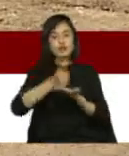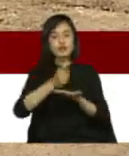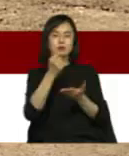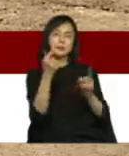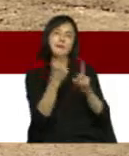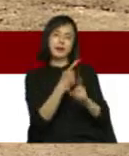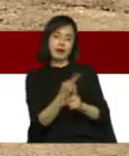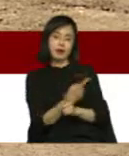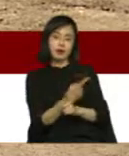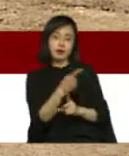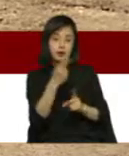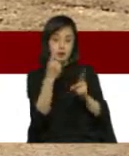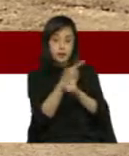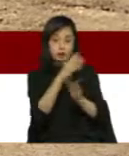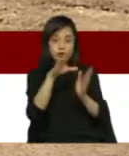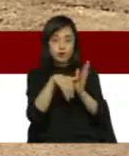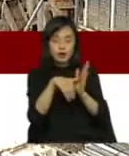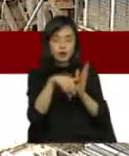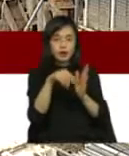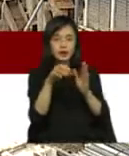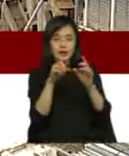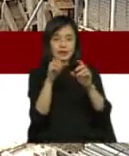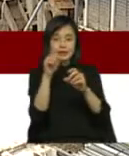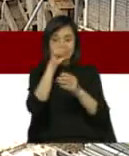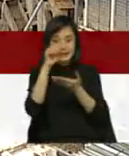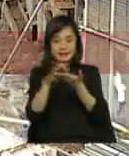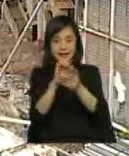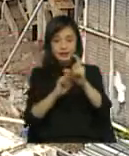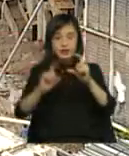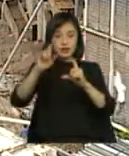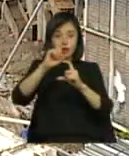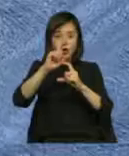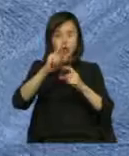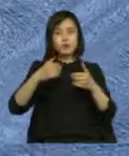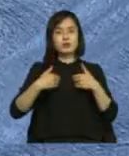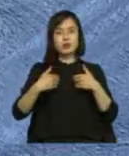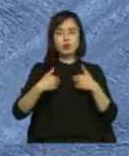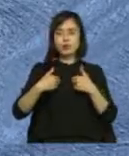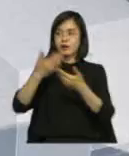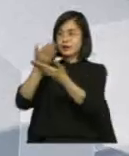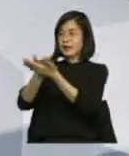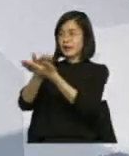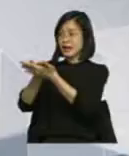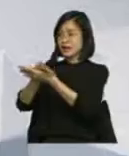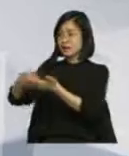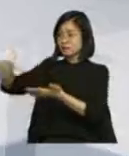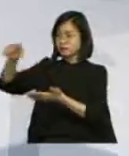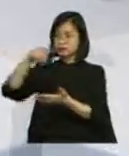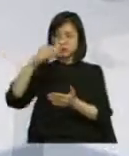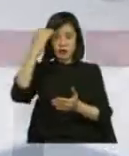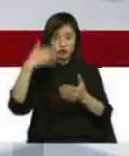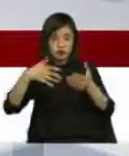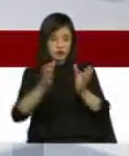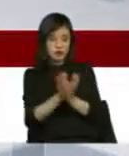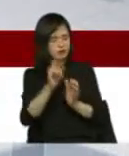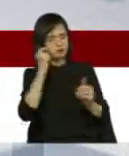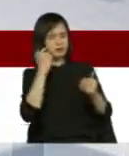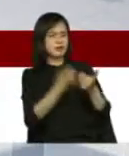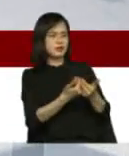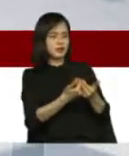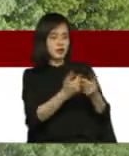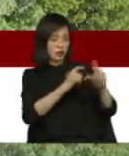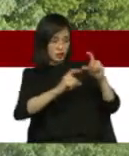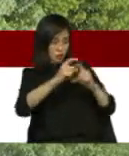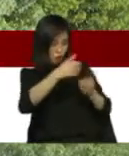비용 발생 문제 등이 검토 되지 않았다 며 예산을 내줄 수 없다는 지적도 제기됩니다 공원 이라든가 어떤 그